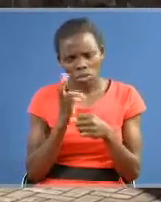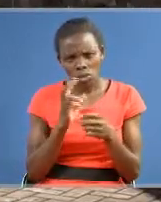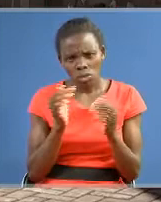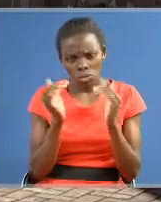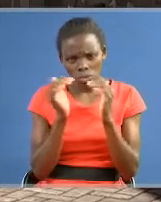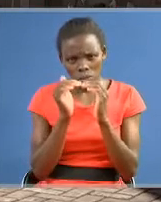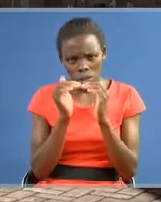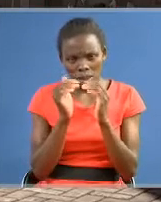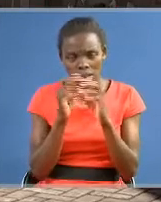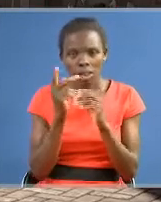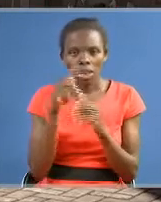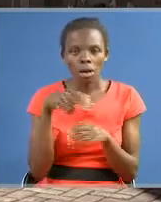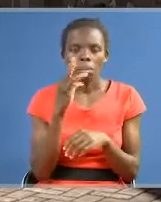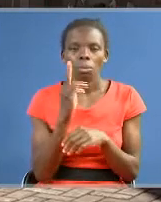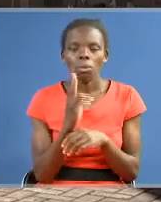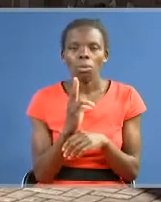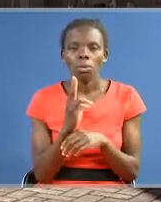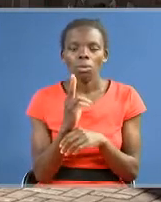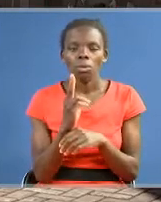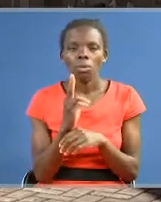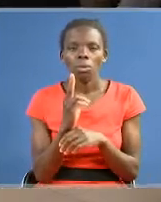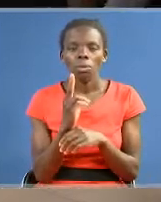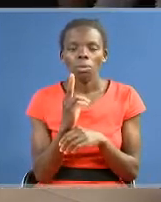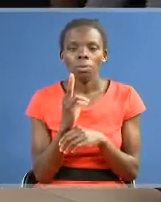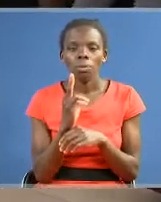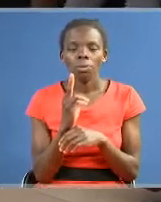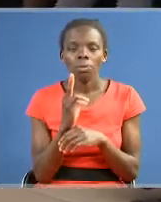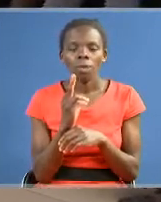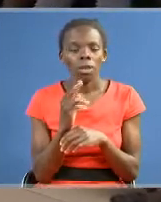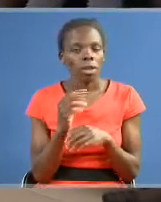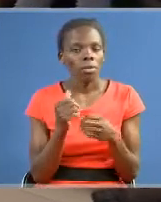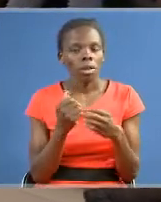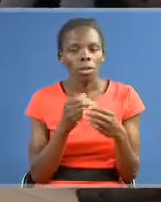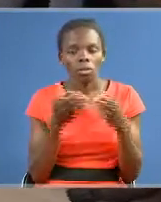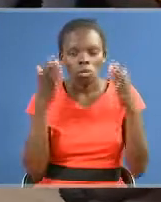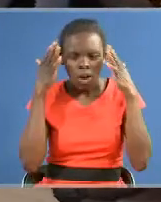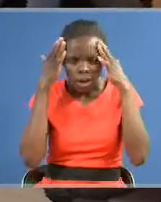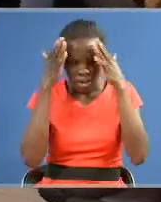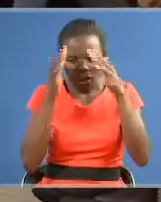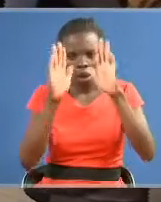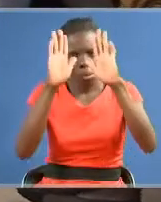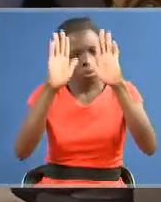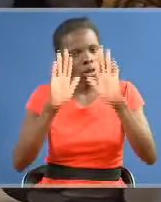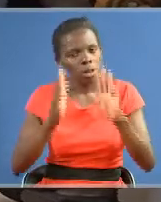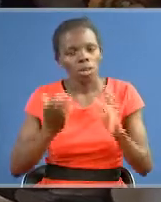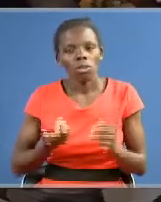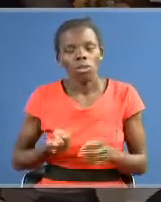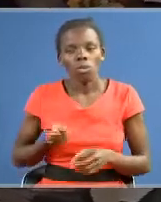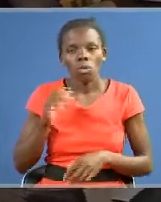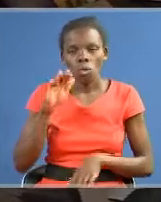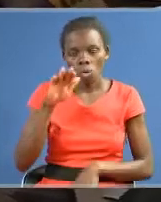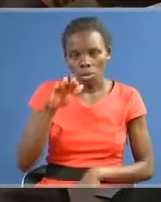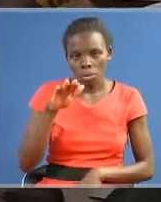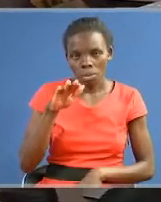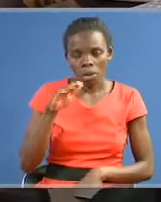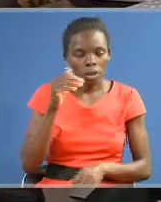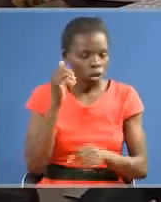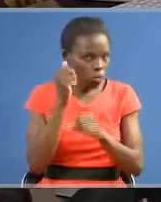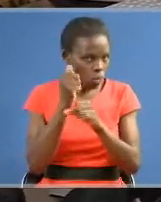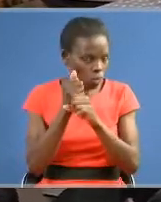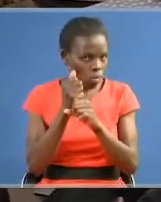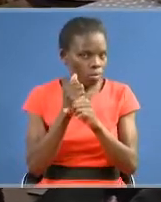nao katika kaunti ya Kiambu, wakiwa wamekongamana katika hafla ya kuangazia umuhimu wa mwanamke, bidii,